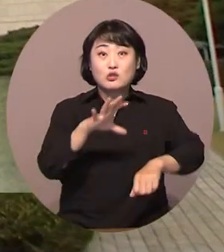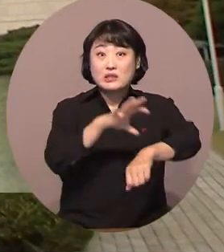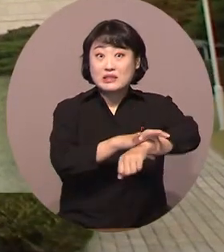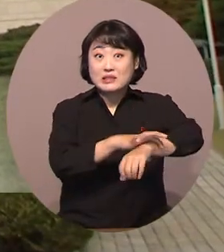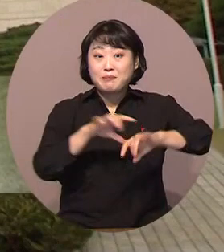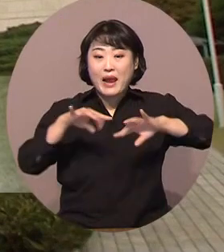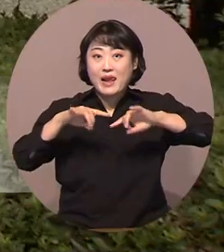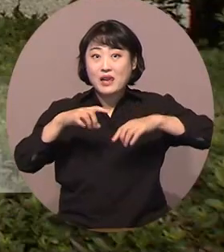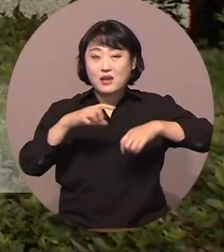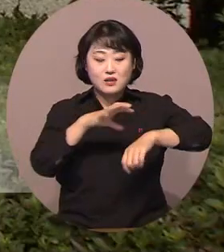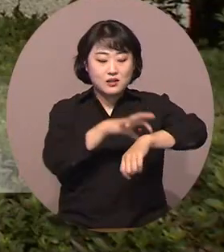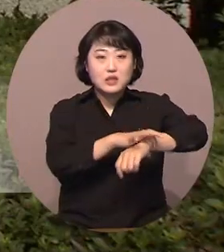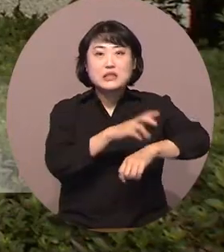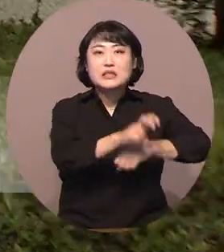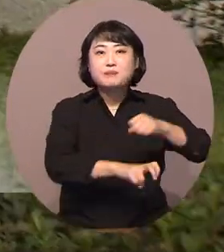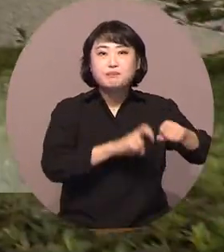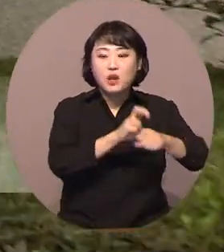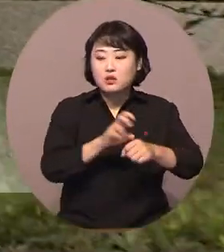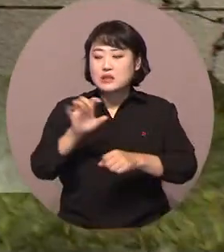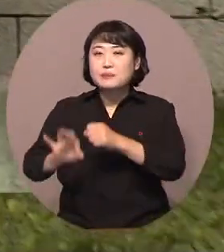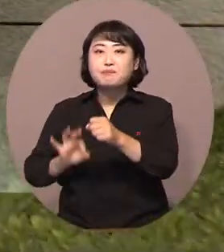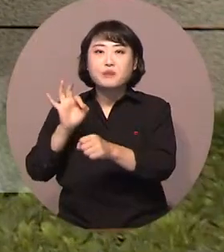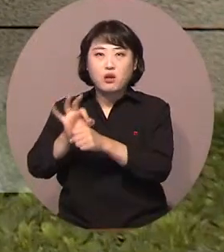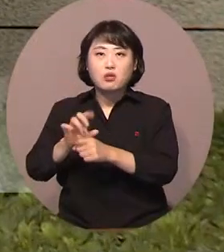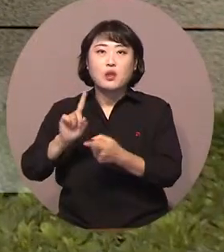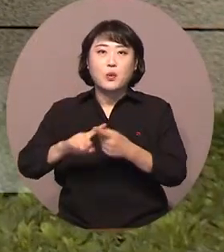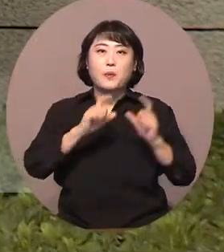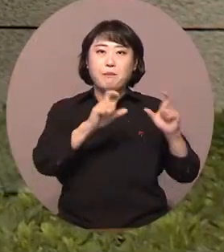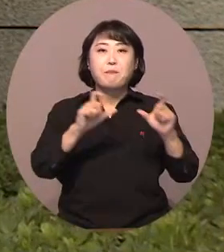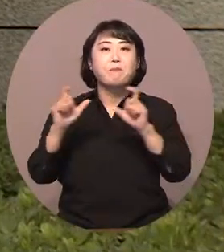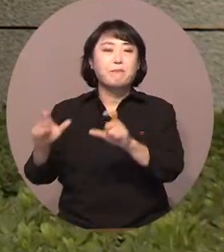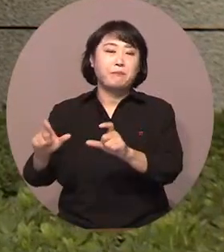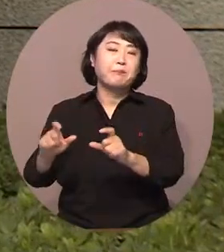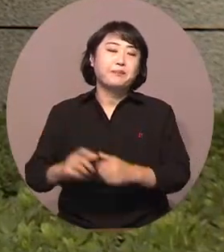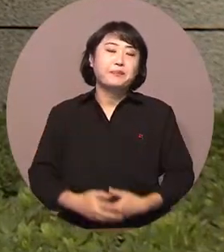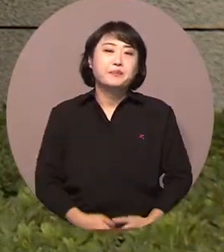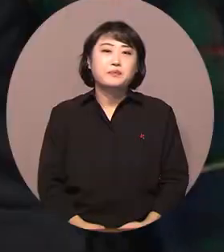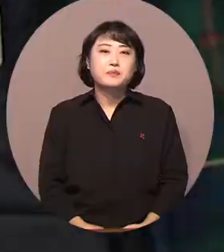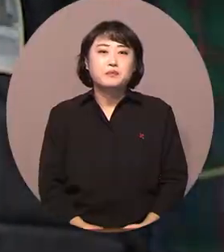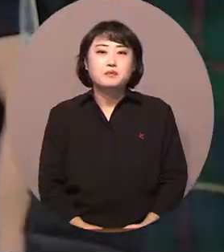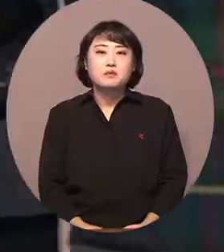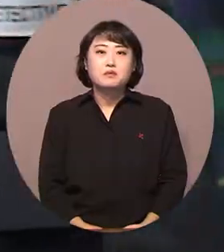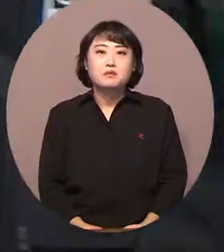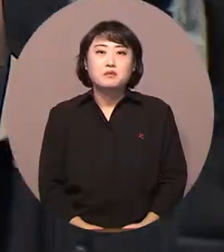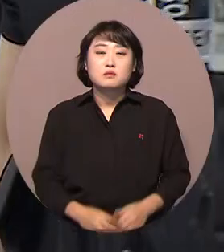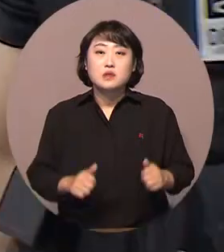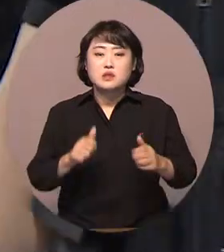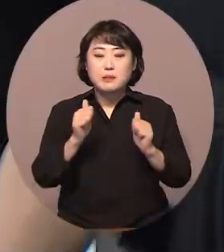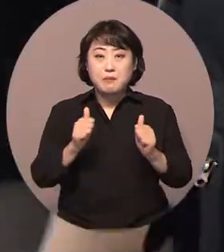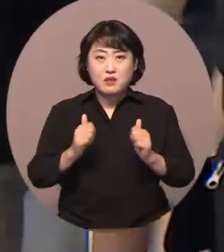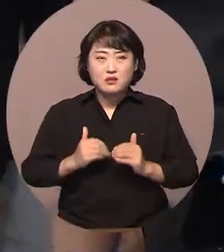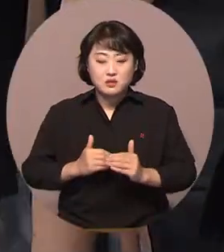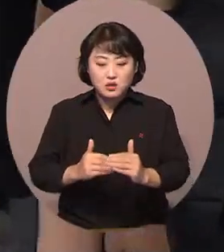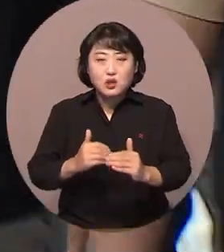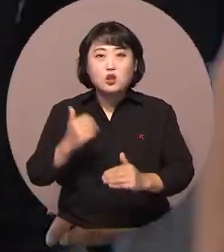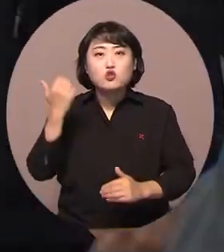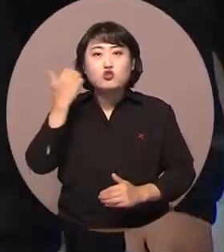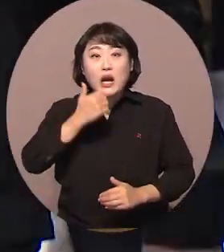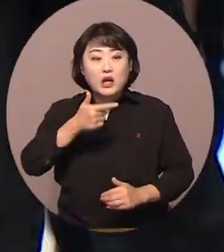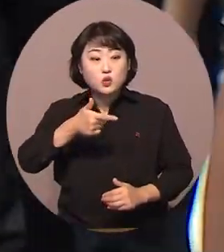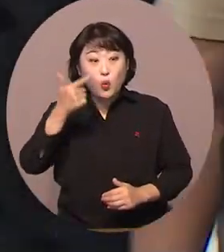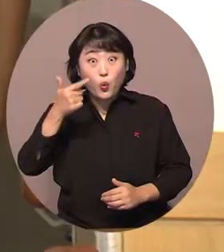전자장치 부착 20년과 10년도 그대로 유지했습니다 이승만과 이정은 재판 과정에서 누가 총을